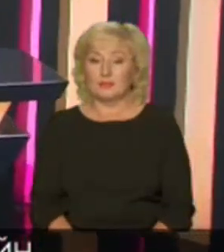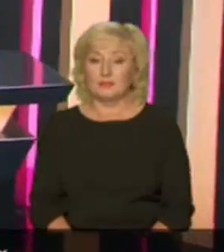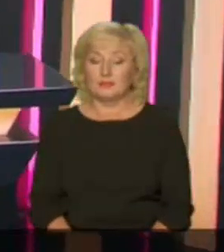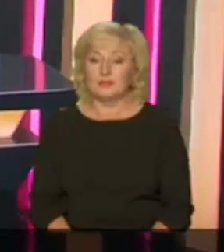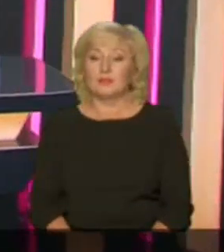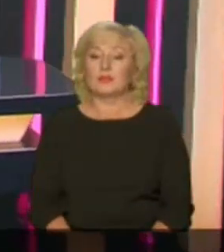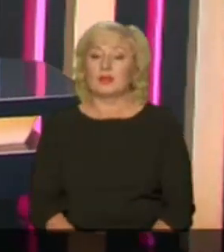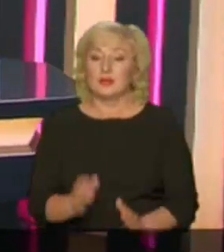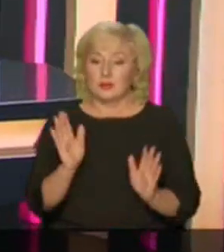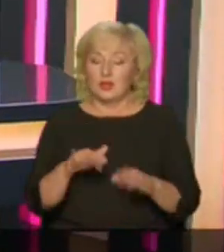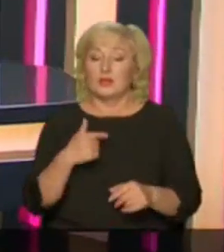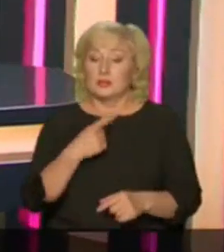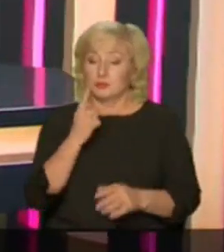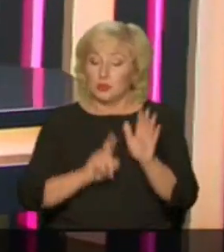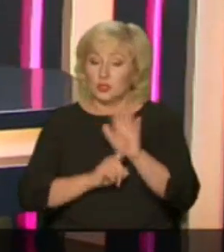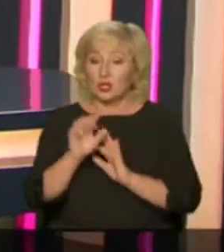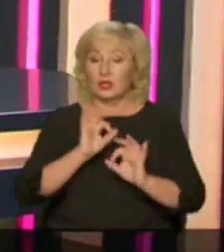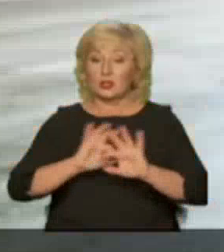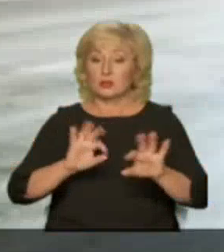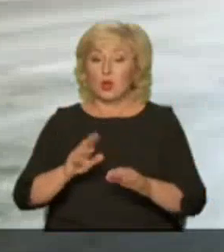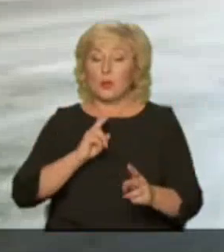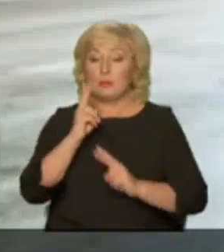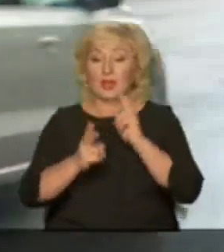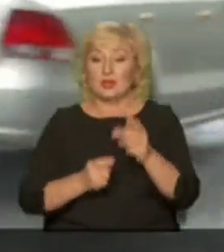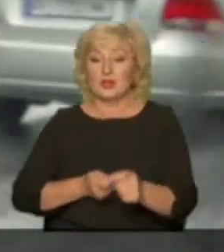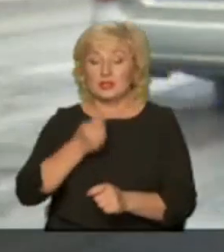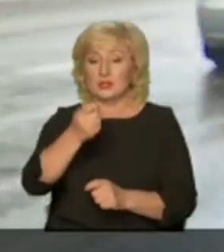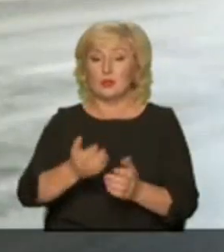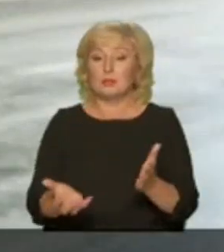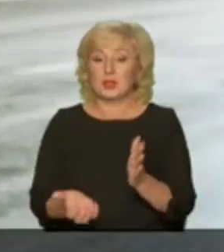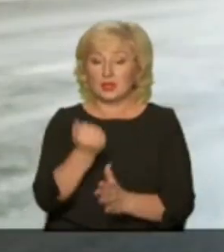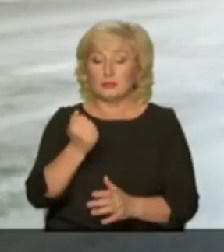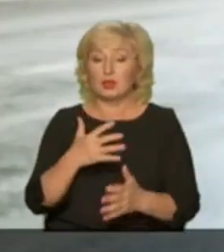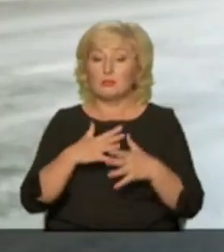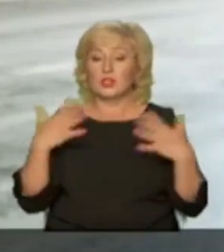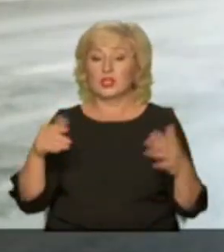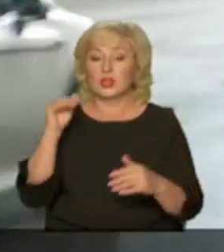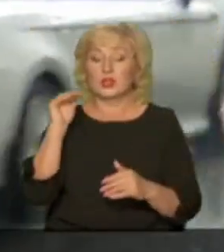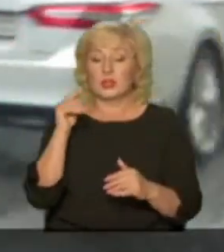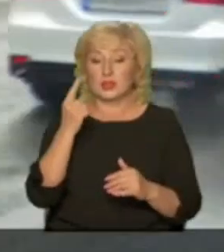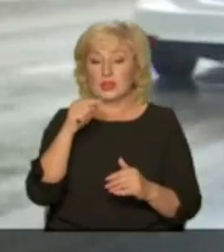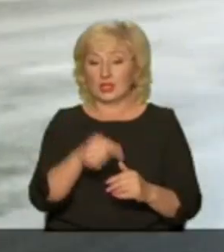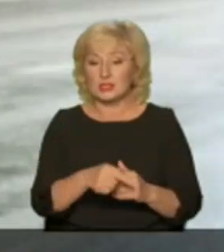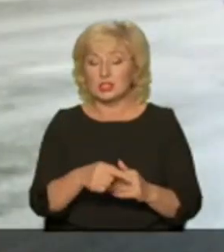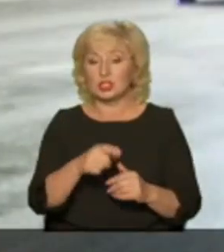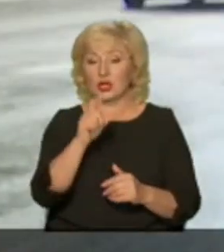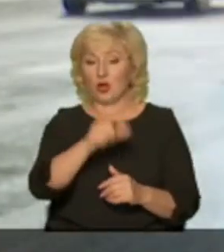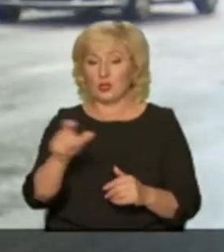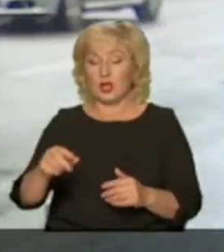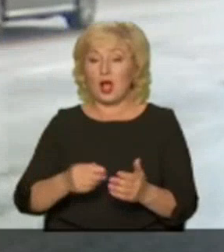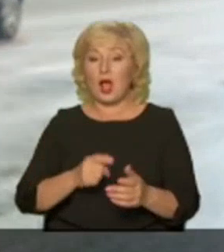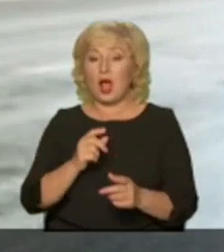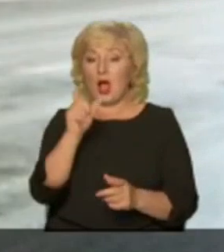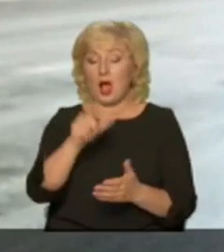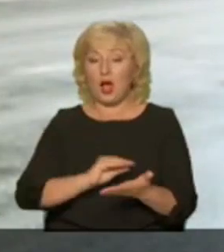А давай я тобі спочатку розкажу про цю петицію, бо підтримали її вже більше тисячі користувачів. І авторка цього звернення